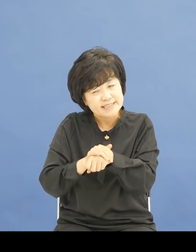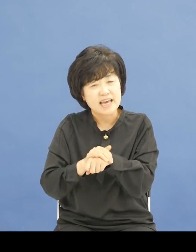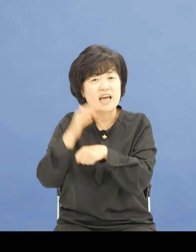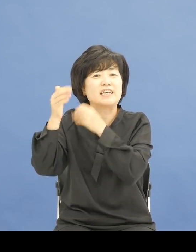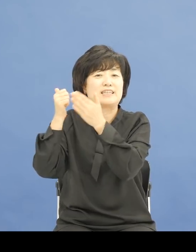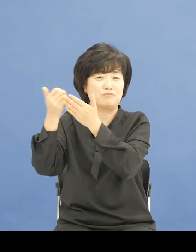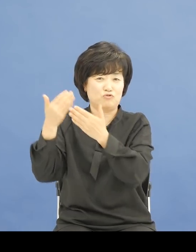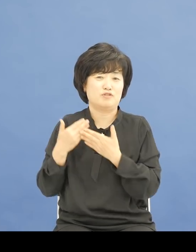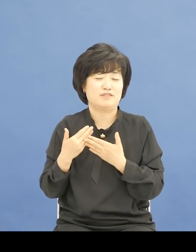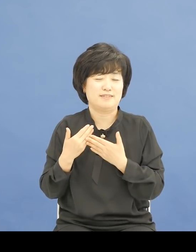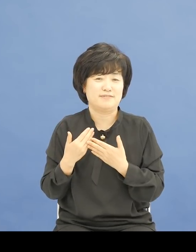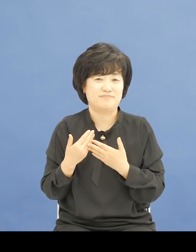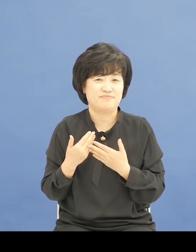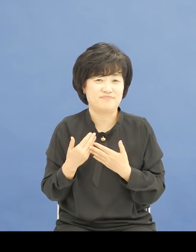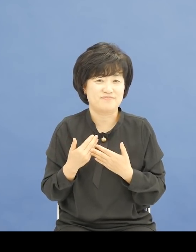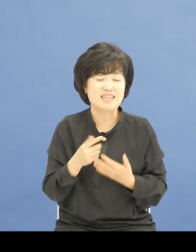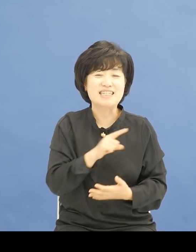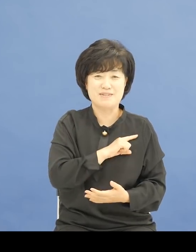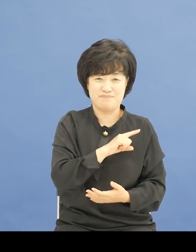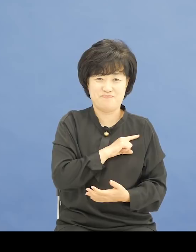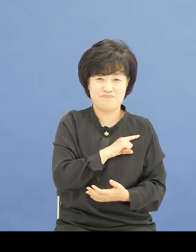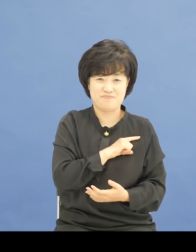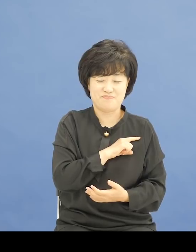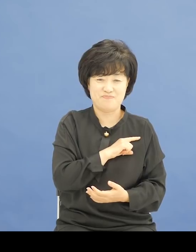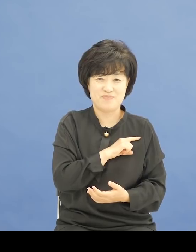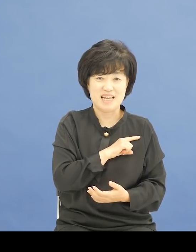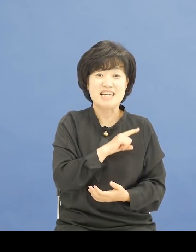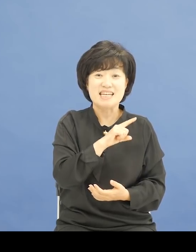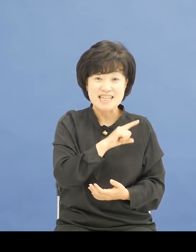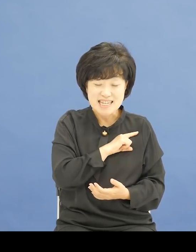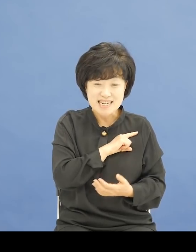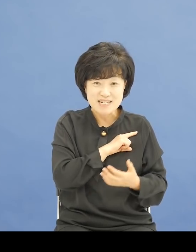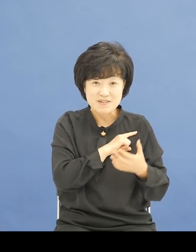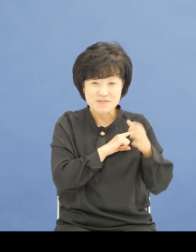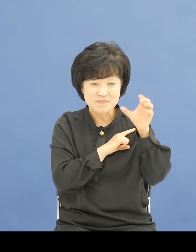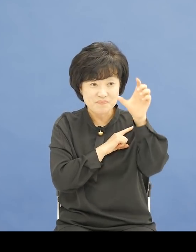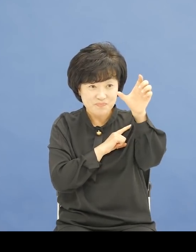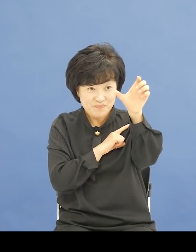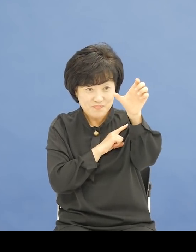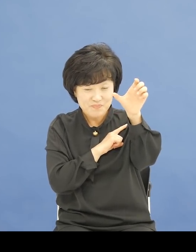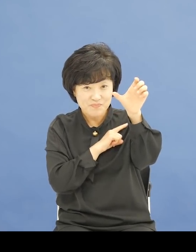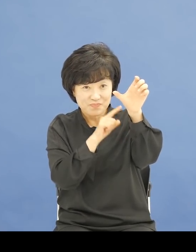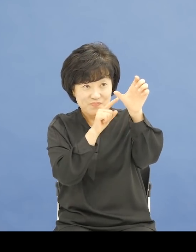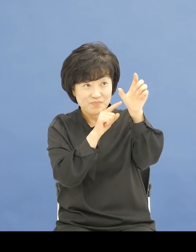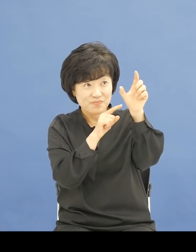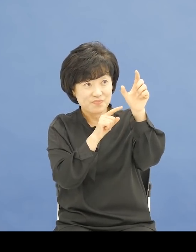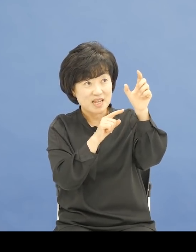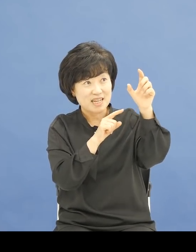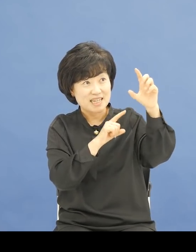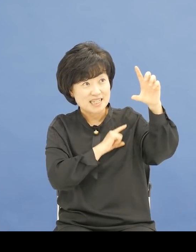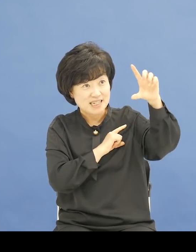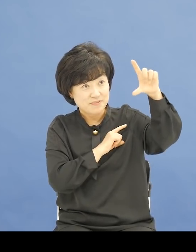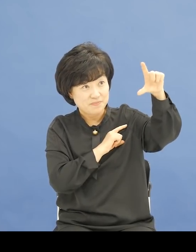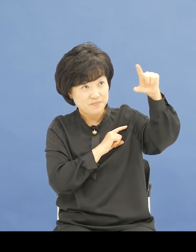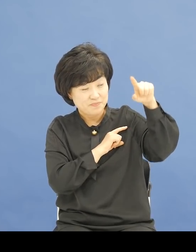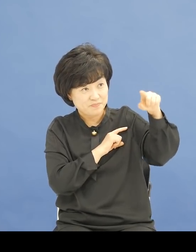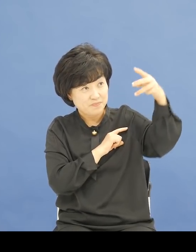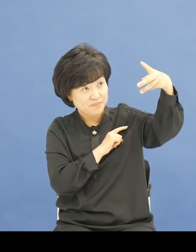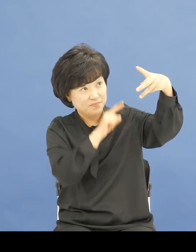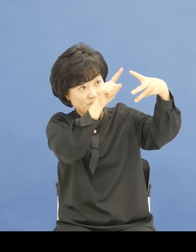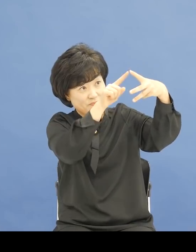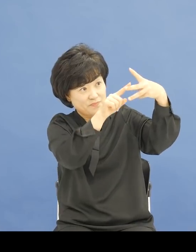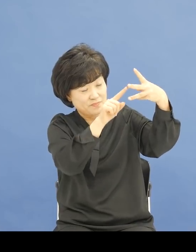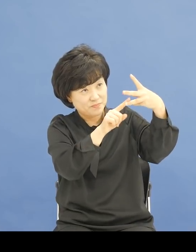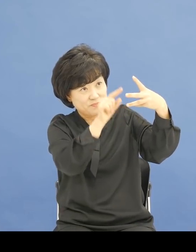지혜를 주셨는 게 이름 이름에다가 글을 적어줘 보라고 하더라고요. 아. 그게 결정적으로